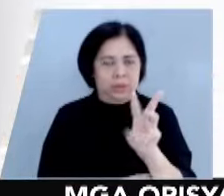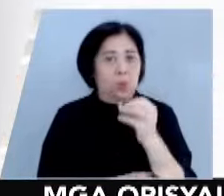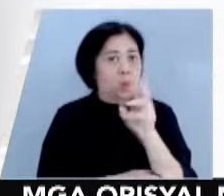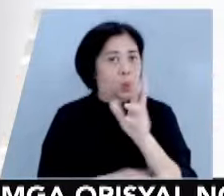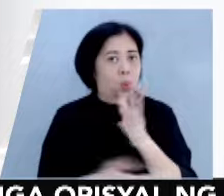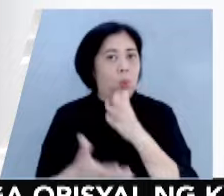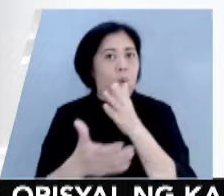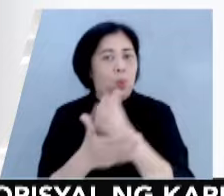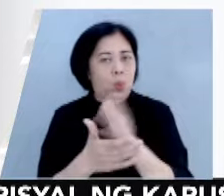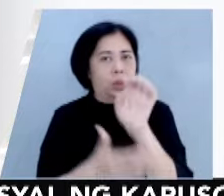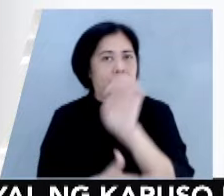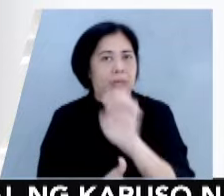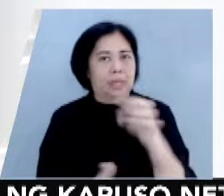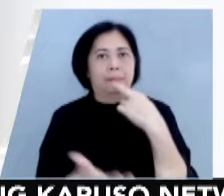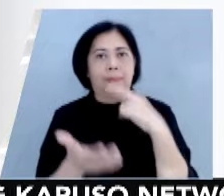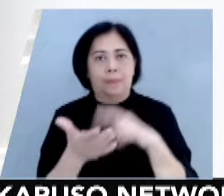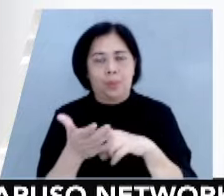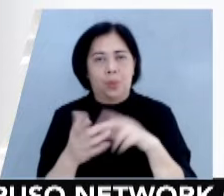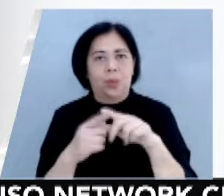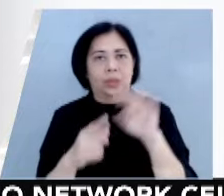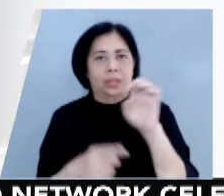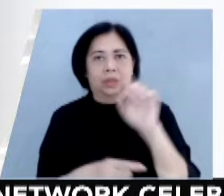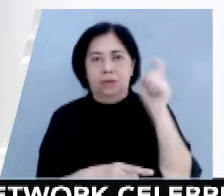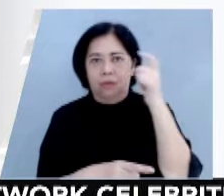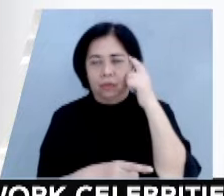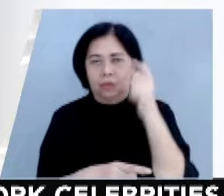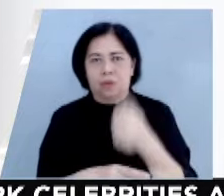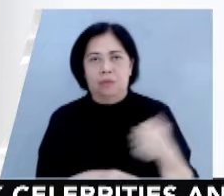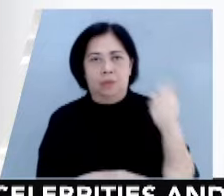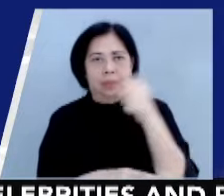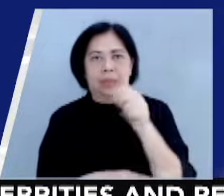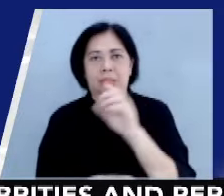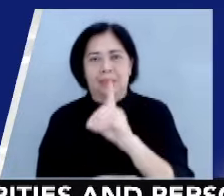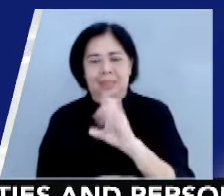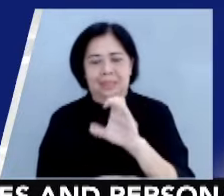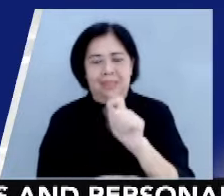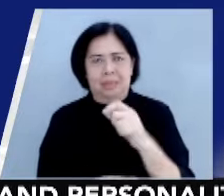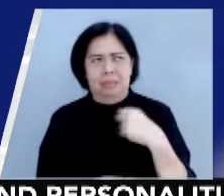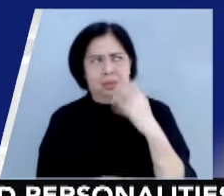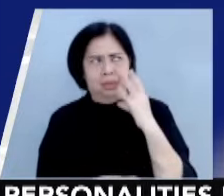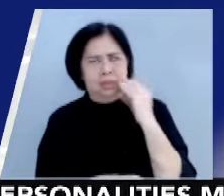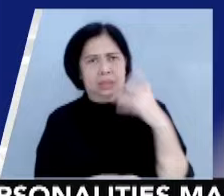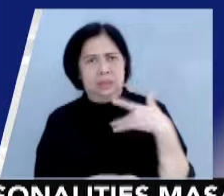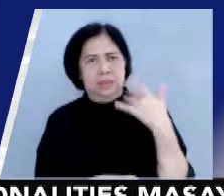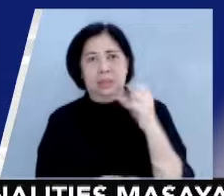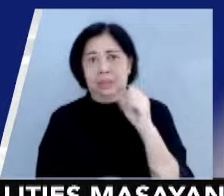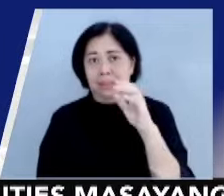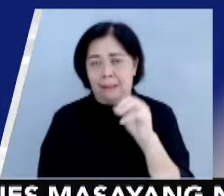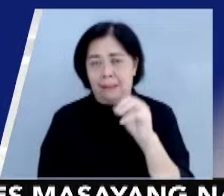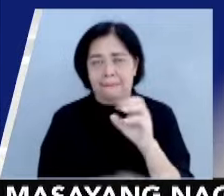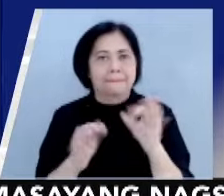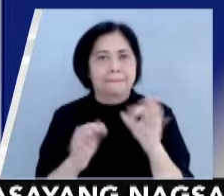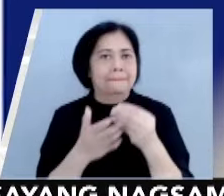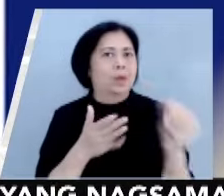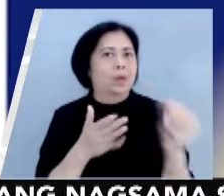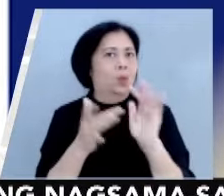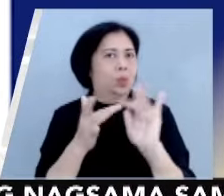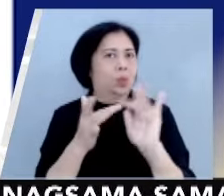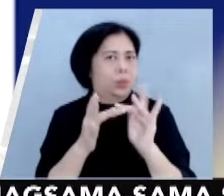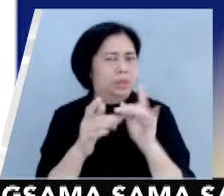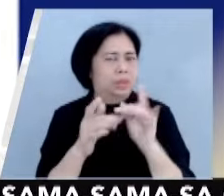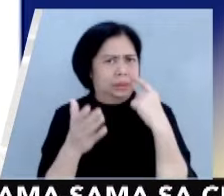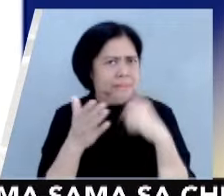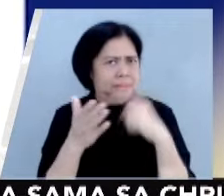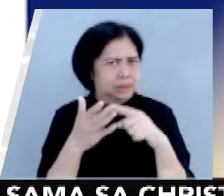e-report ng e-gov super app ng DICT kung mabiktima ng scam. Kung may bibilhin naman online, alamin kung merong National